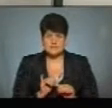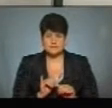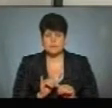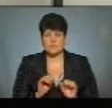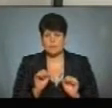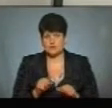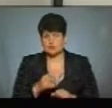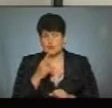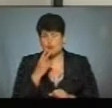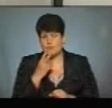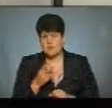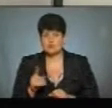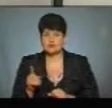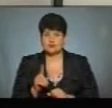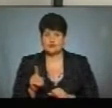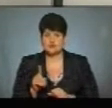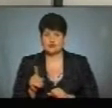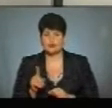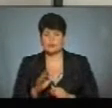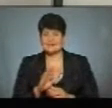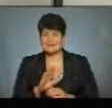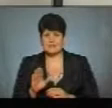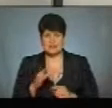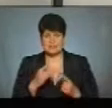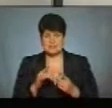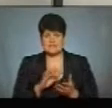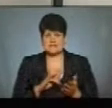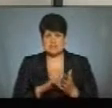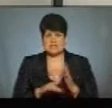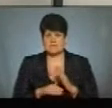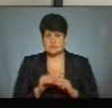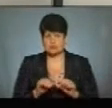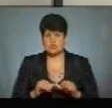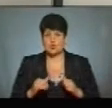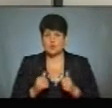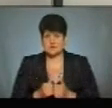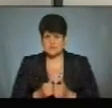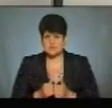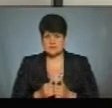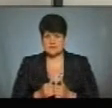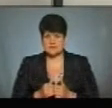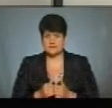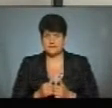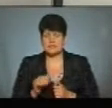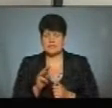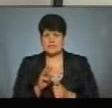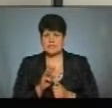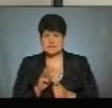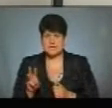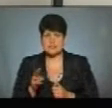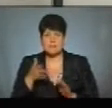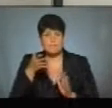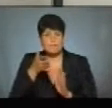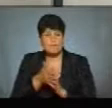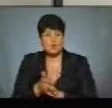і, знову ж таки, можна побачити, що все ж таки, що б не говорилося, Центральна виборча комісія на сайтах